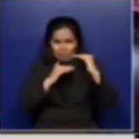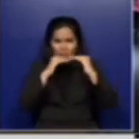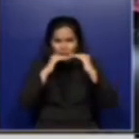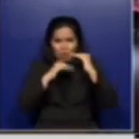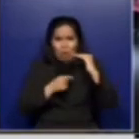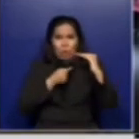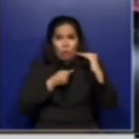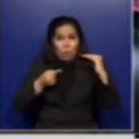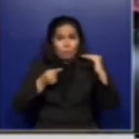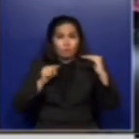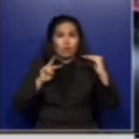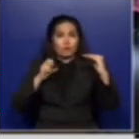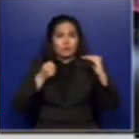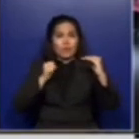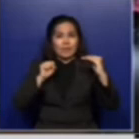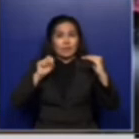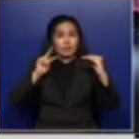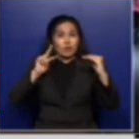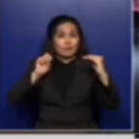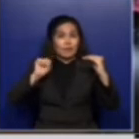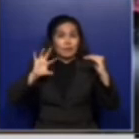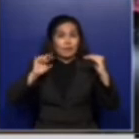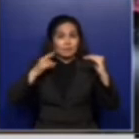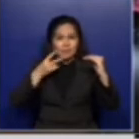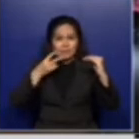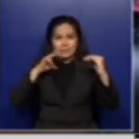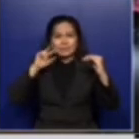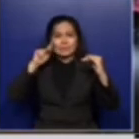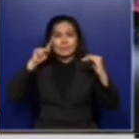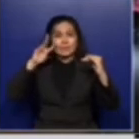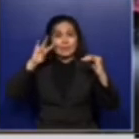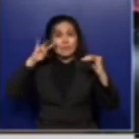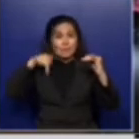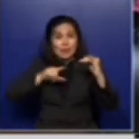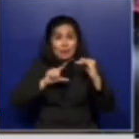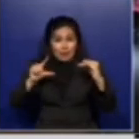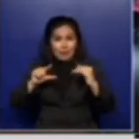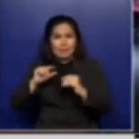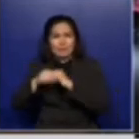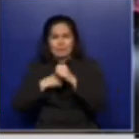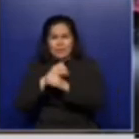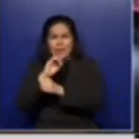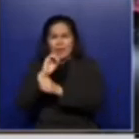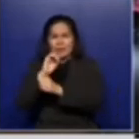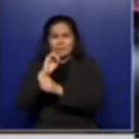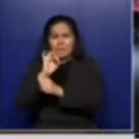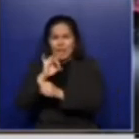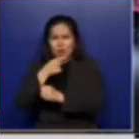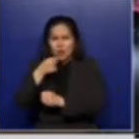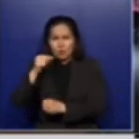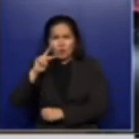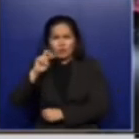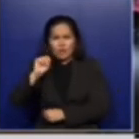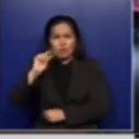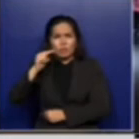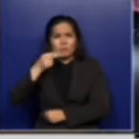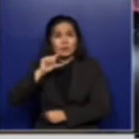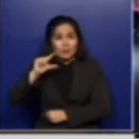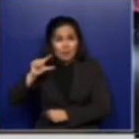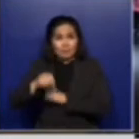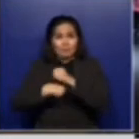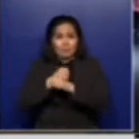บไป 257,000 ล้านปี58ไม่ได้ตามเป้าครับติดลบอีก 220,000 ล้านปี59ติดลบอี